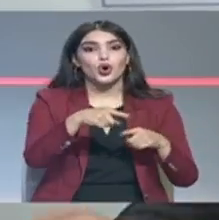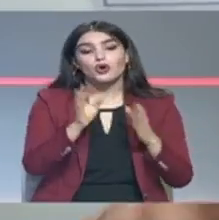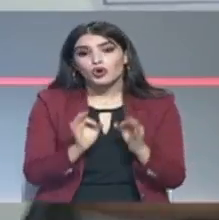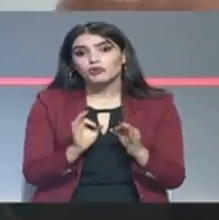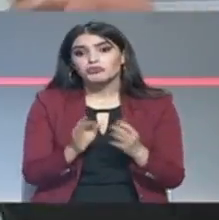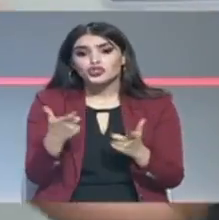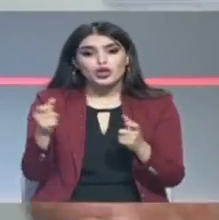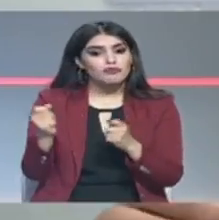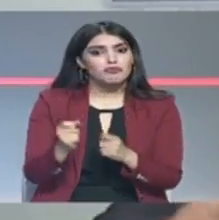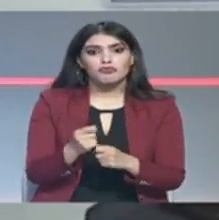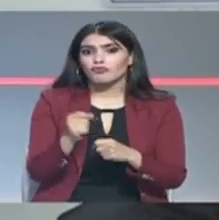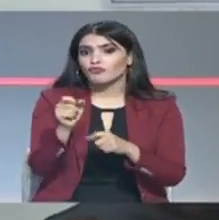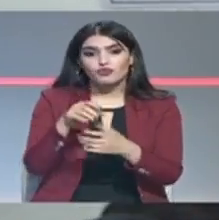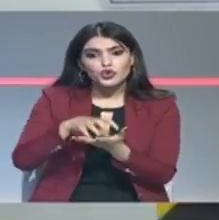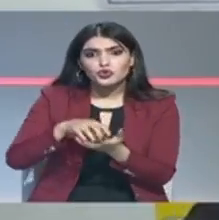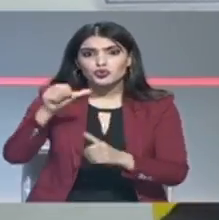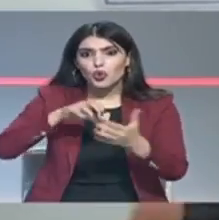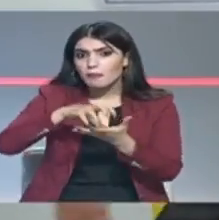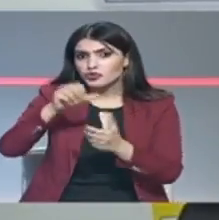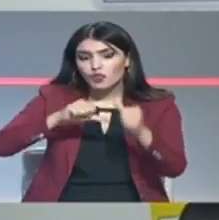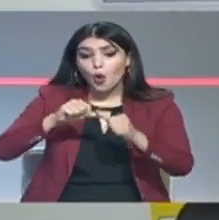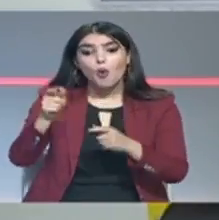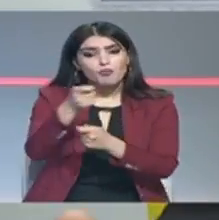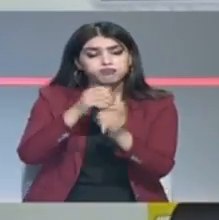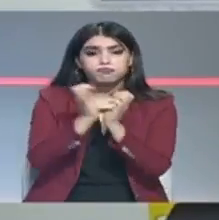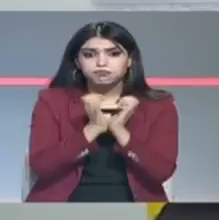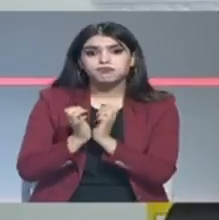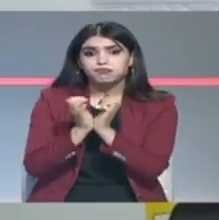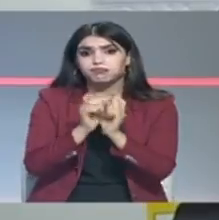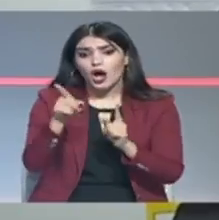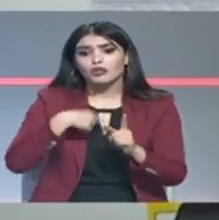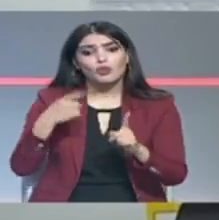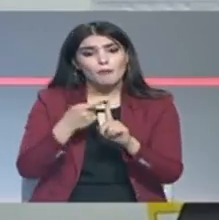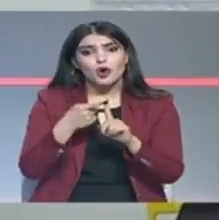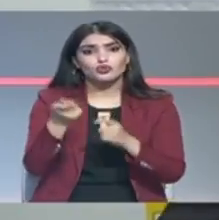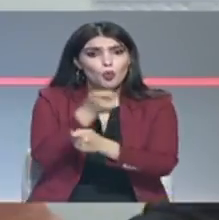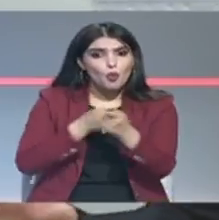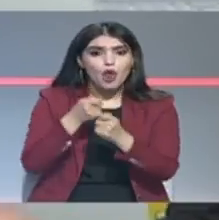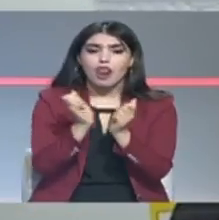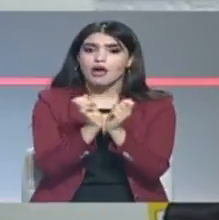وفيه فيروس في مخبر فقط من في مجتمع عنده الضرورات والاقتصاديه والاجتماعيه